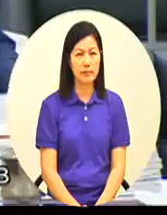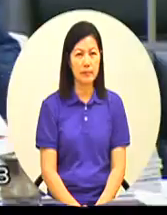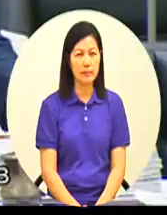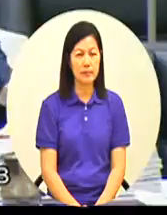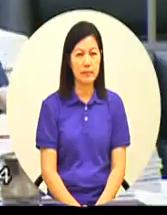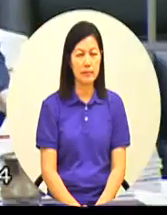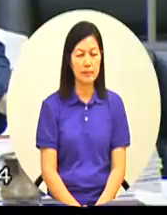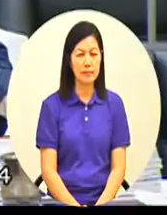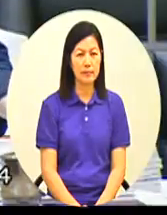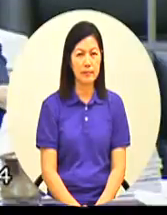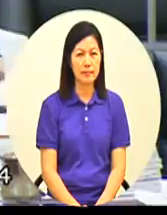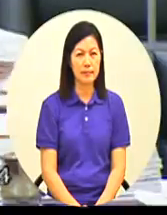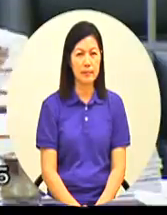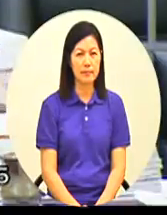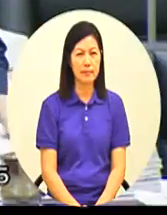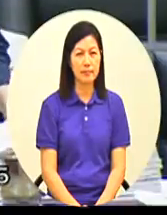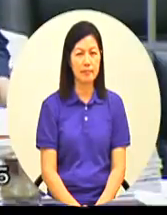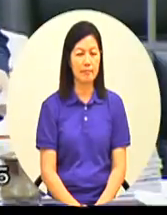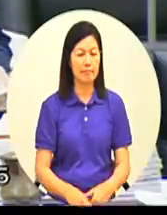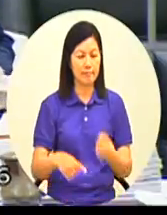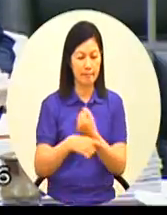我就从研考会先问吧，